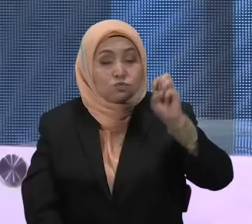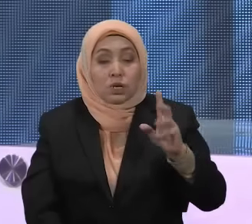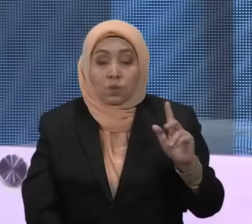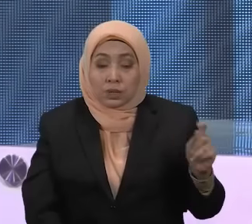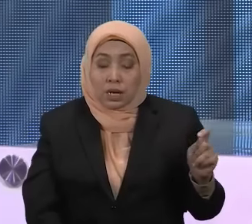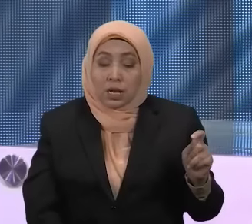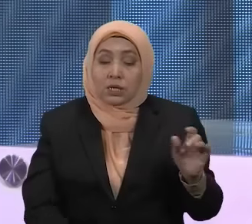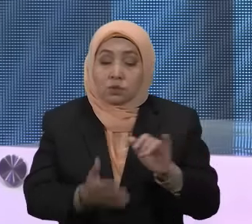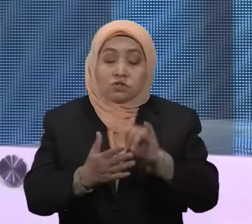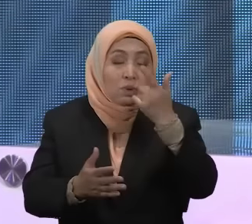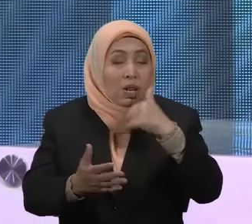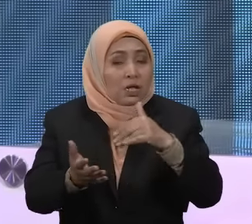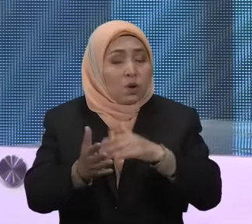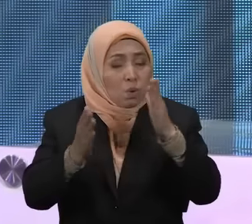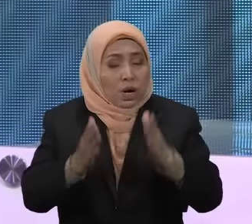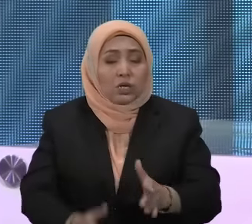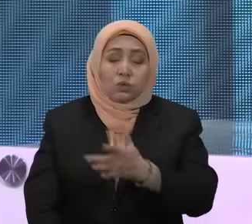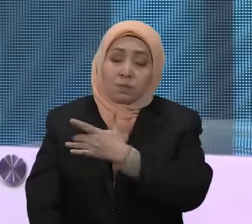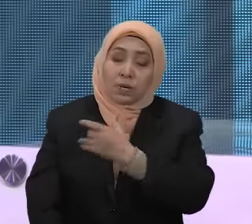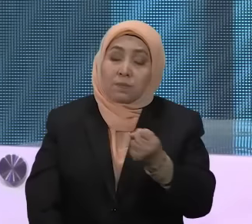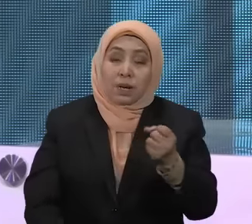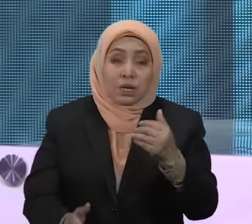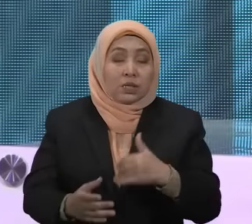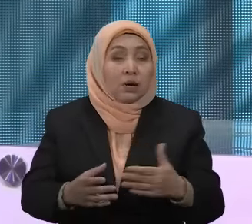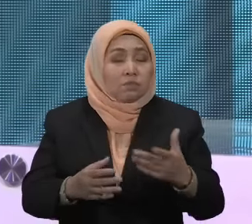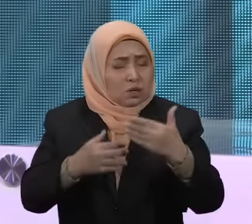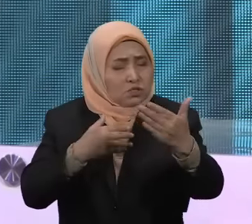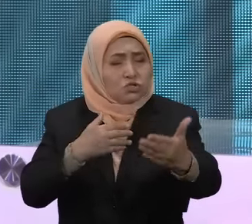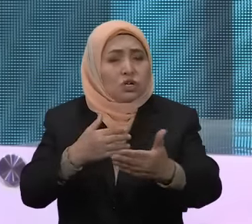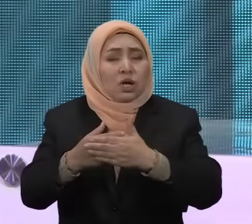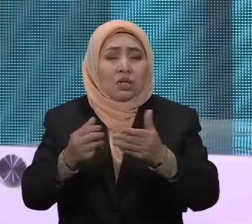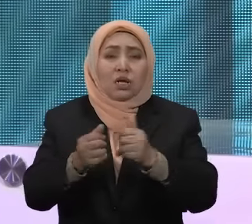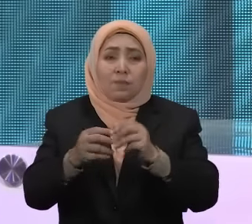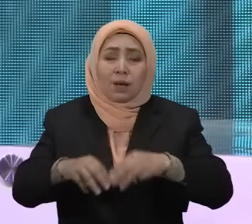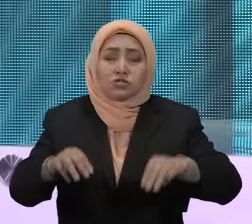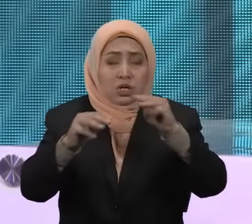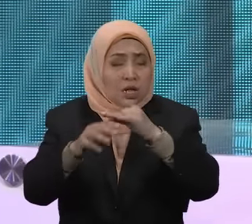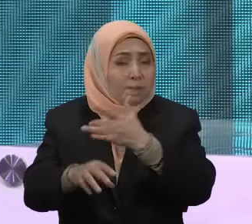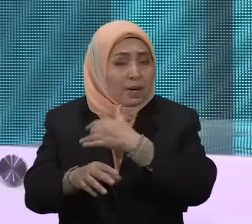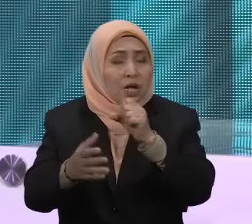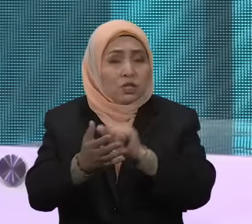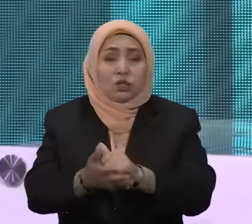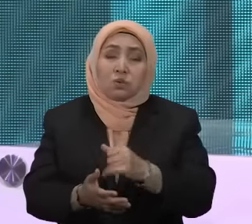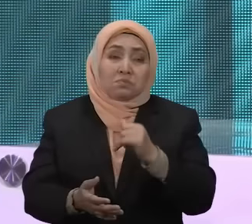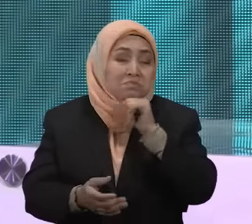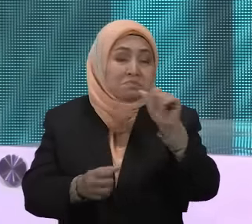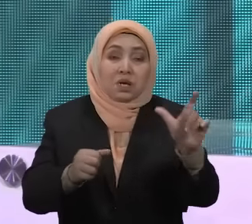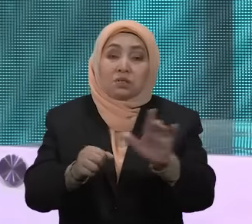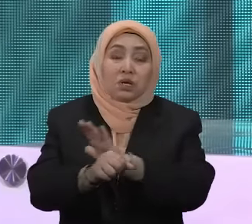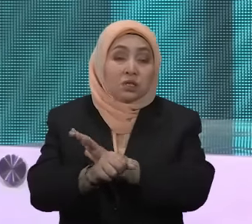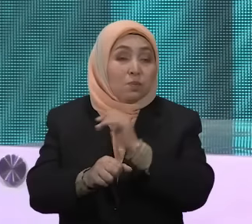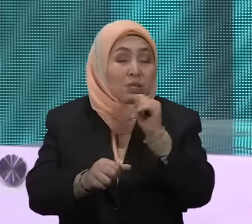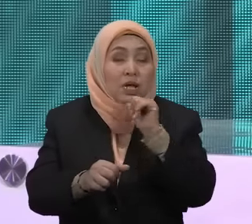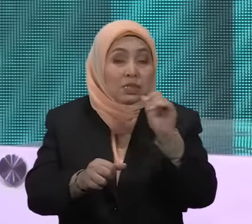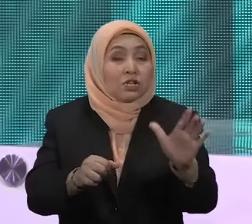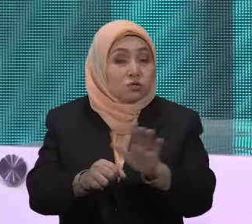Taala. Itu sebabnya makin orang itu beriman, makin kita nampak kat masjid Ustaz. Ya. Dan kalau keimanannya itu tidak sempurna, bukan tak beriman